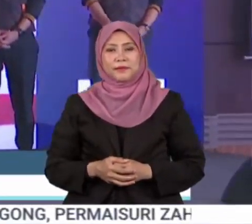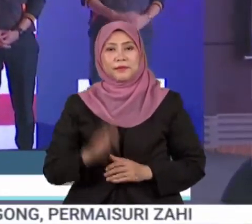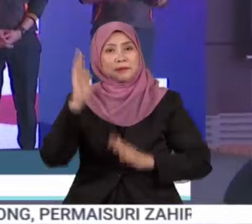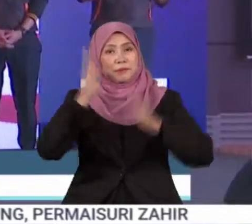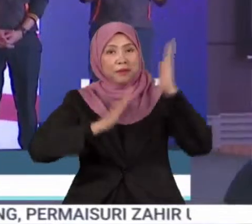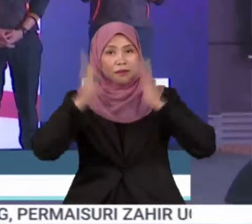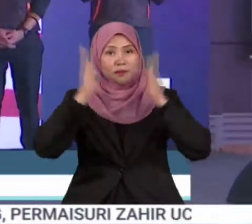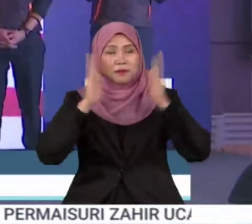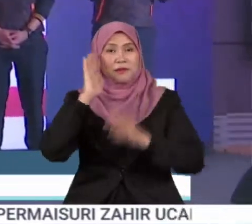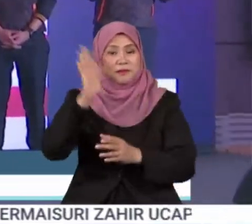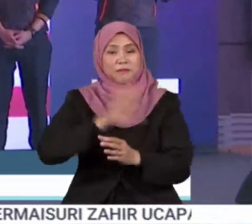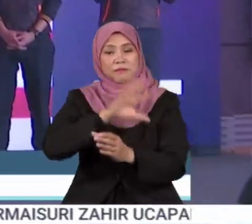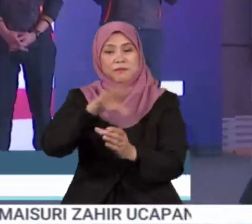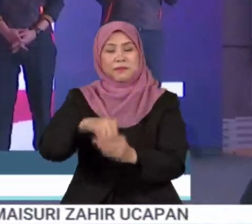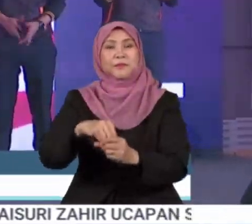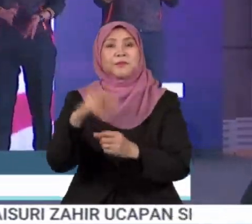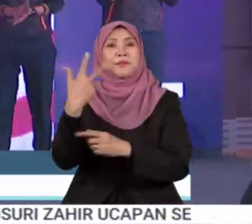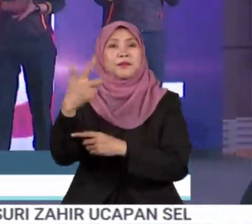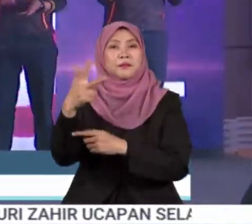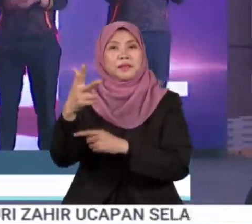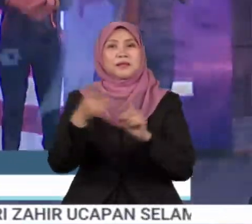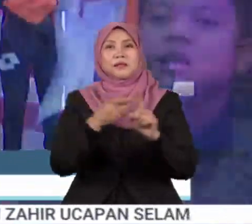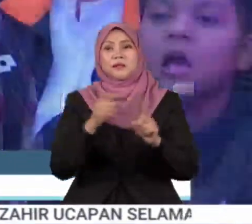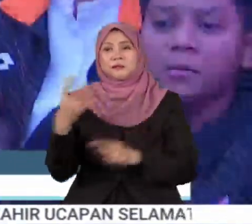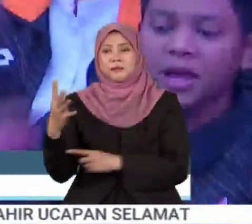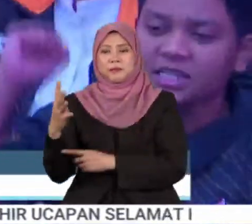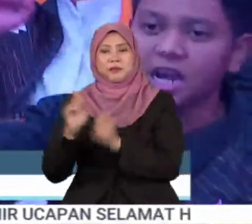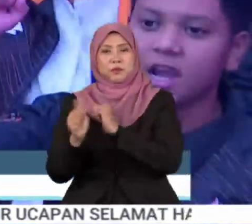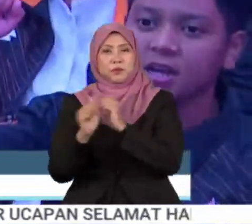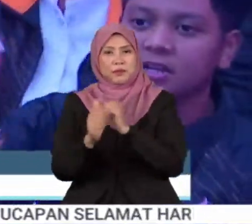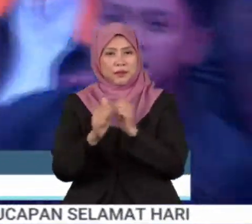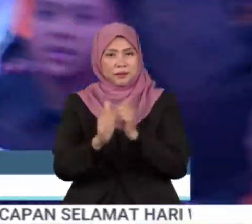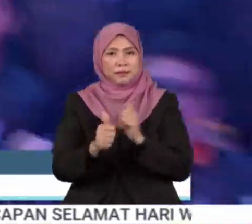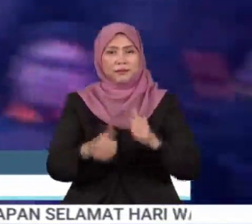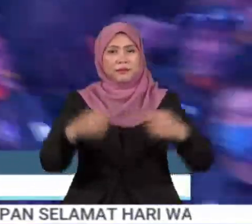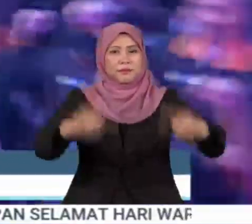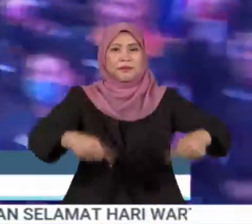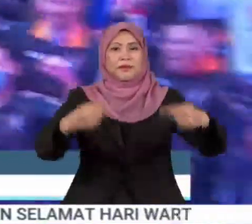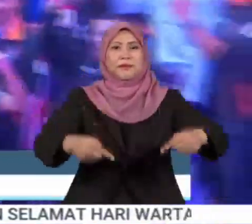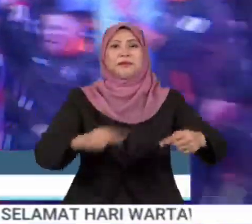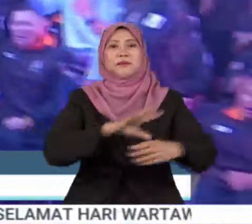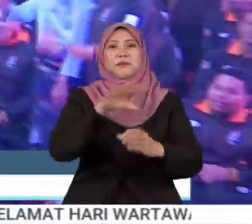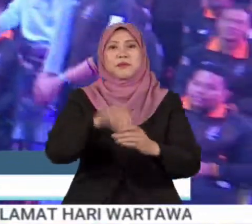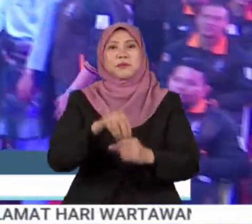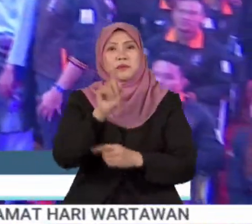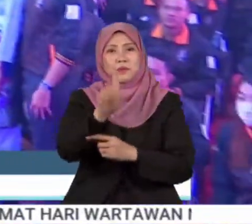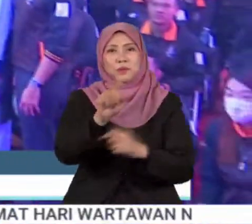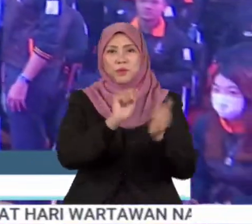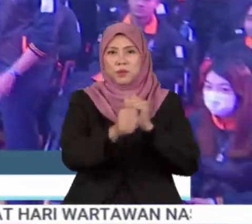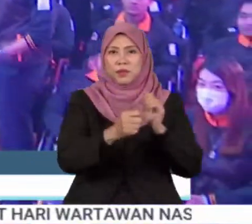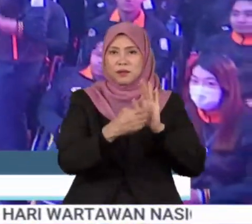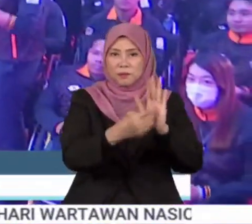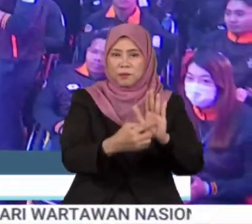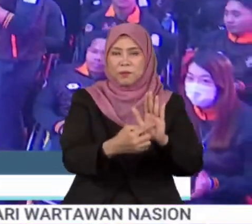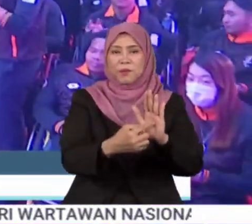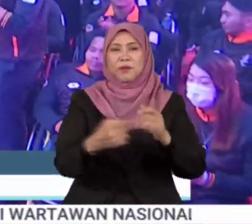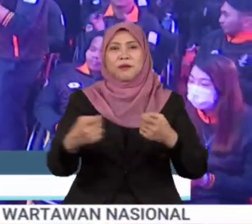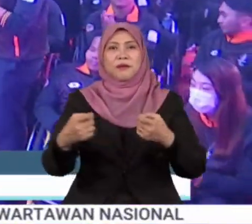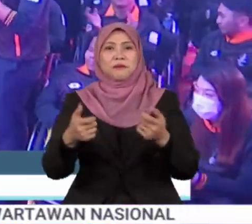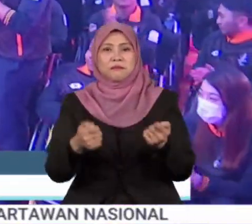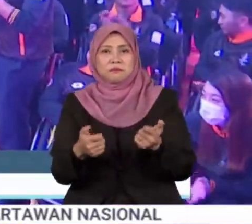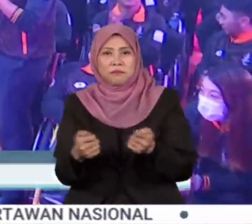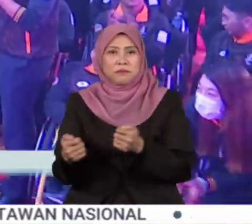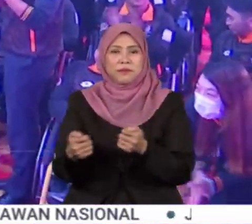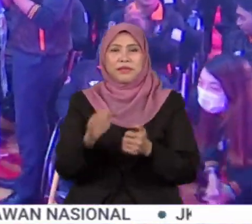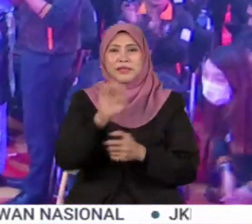Malaysia akan mengambil bahagian dalam 13 daripada 14 jenis sukan yang dipertandingkan termasuk satu sukan demo iaitu sukan elektronik